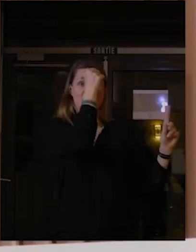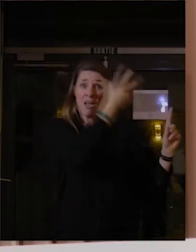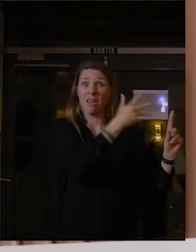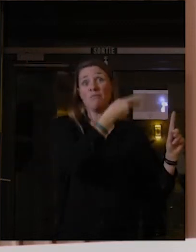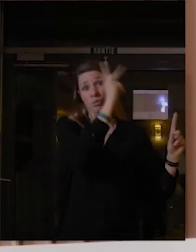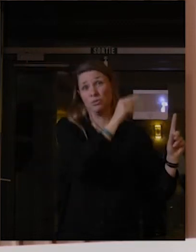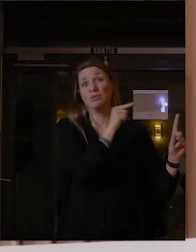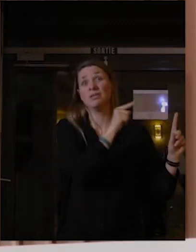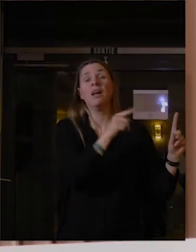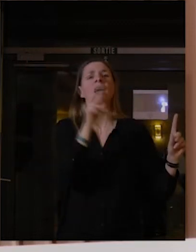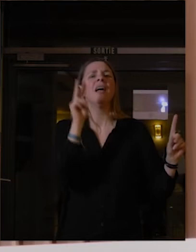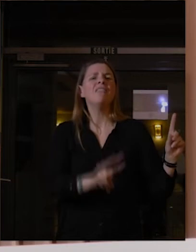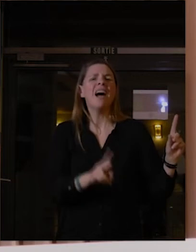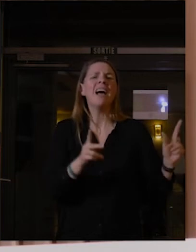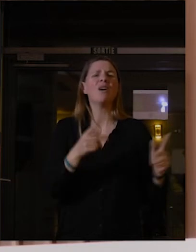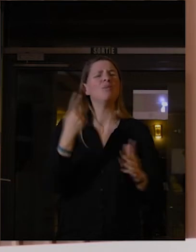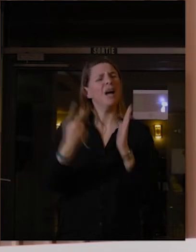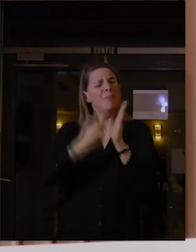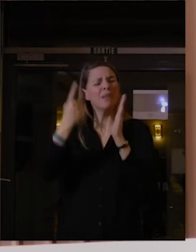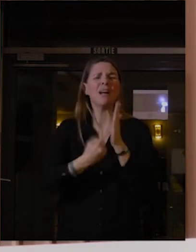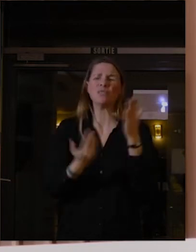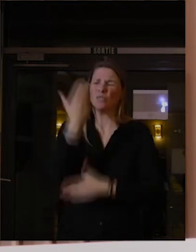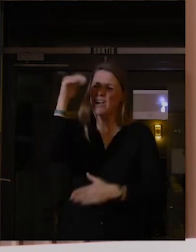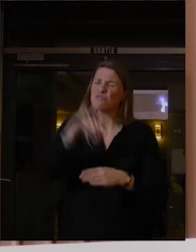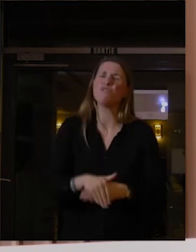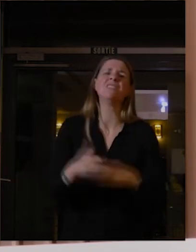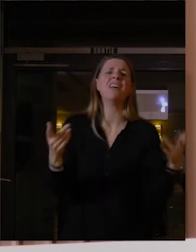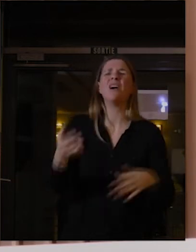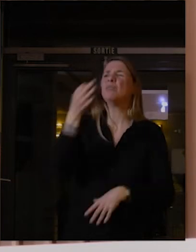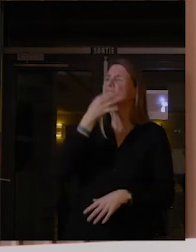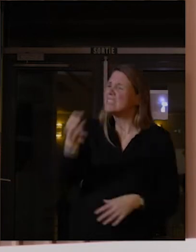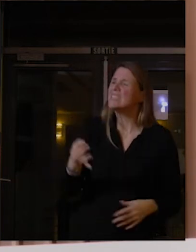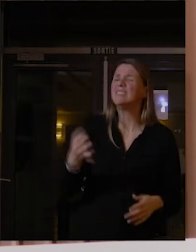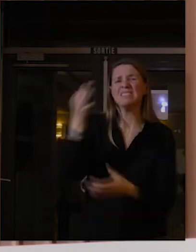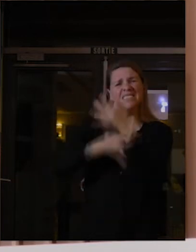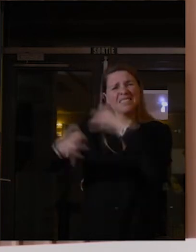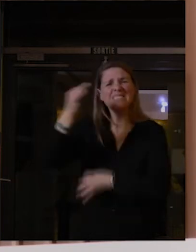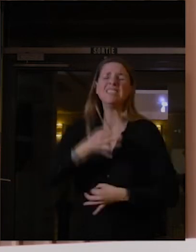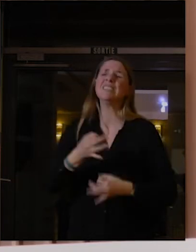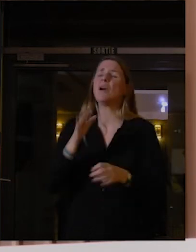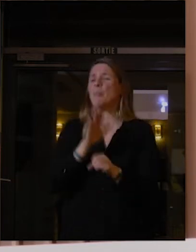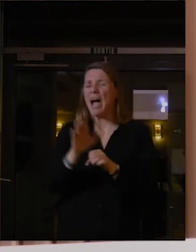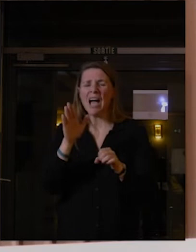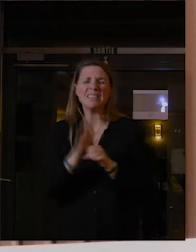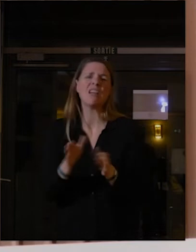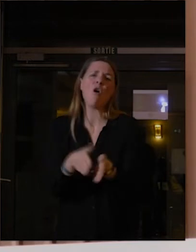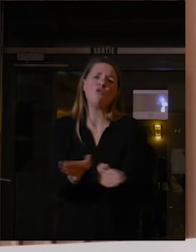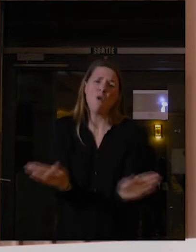important pour moi parce que on me répétait tellement à longueur de journée que j'avais pas ma place, que j'arriverais pas, que j'avais pas assez dans